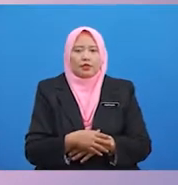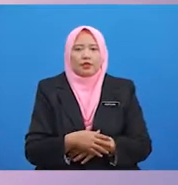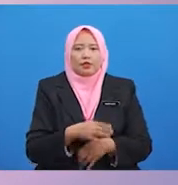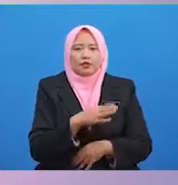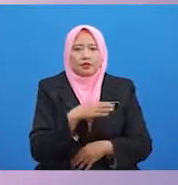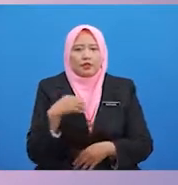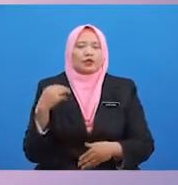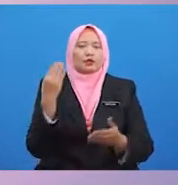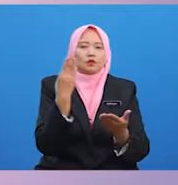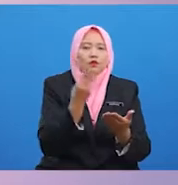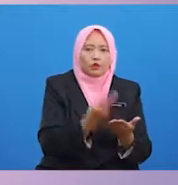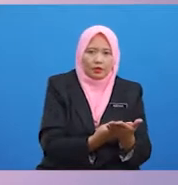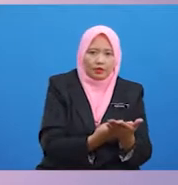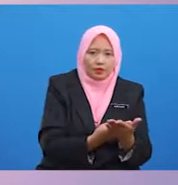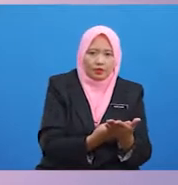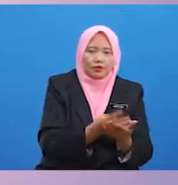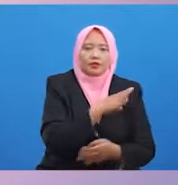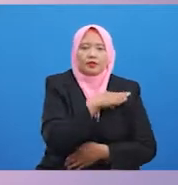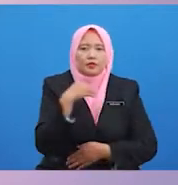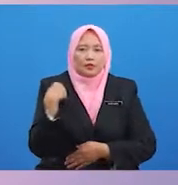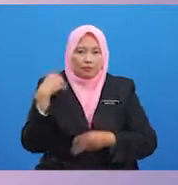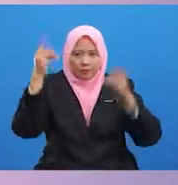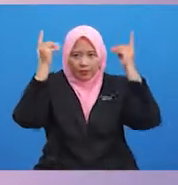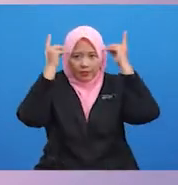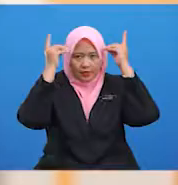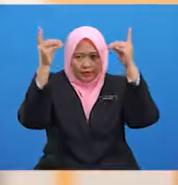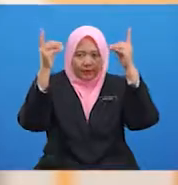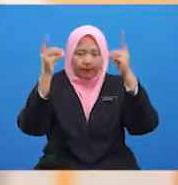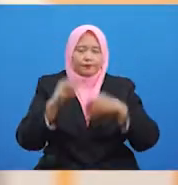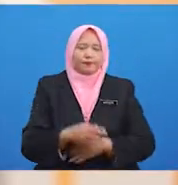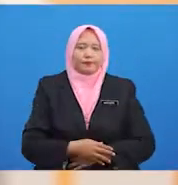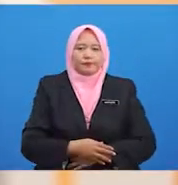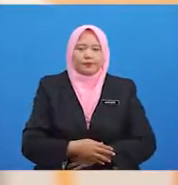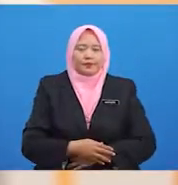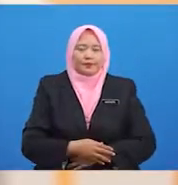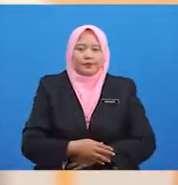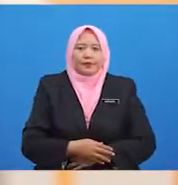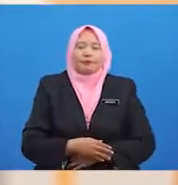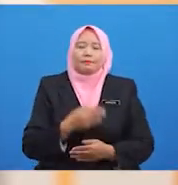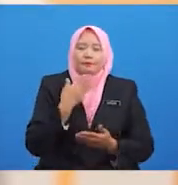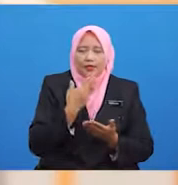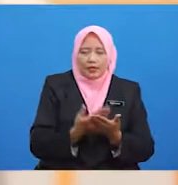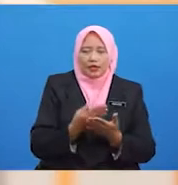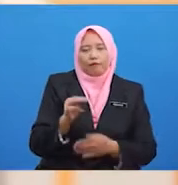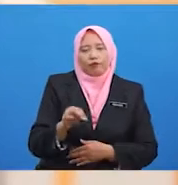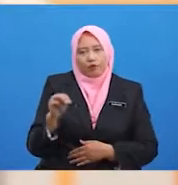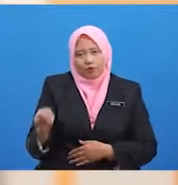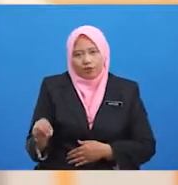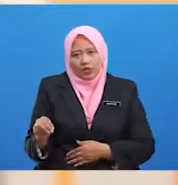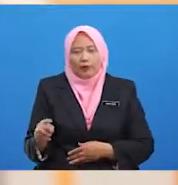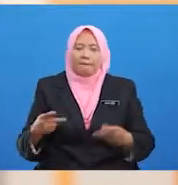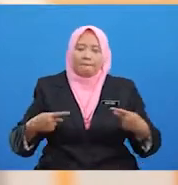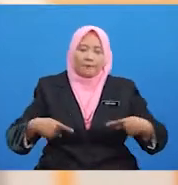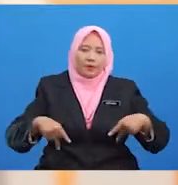keuangan dan juga pendidikan. Baiklah murid-murid, peluang pekerjaan